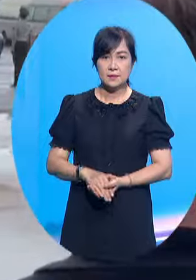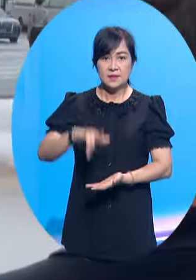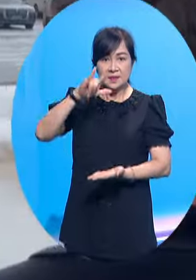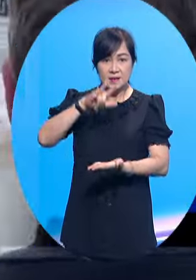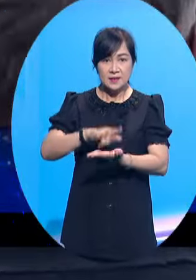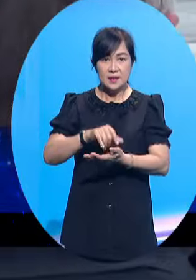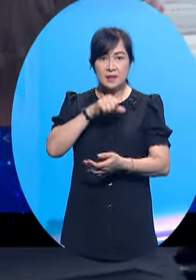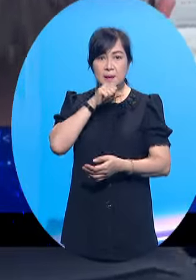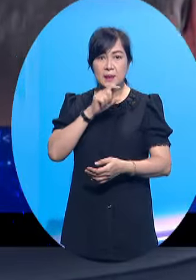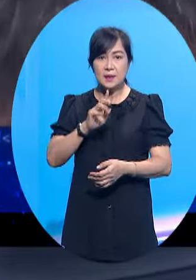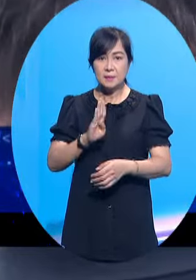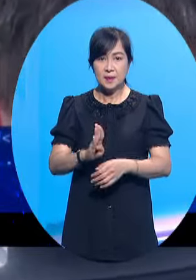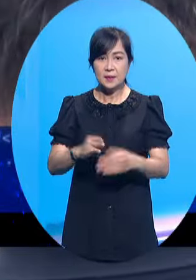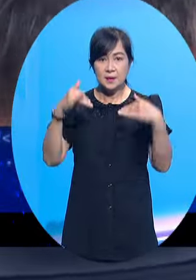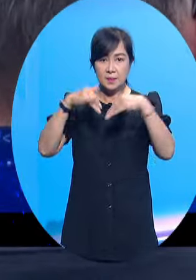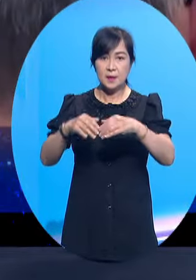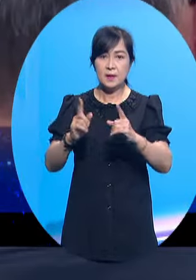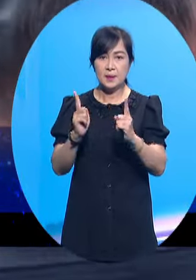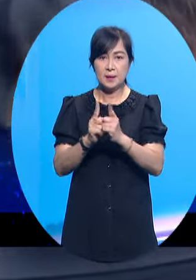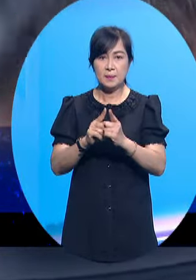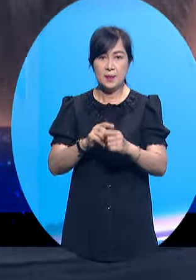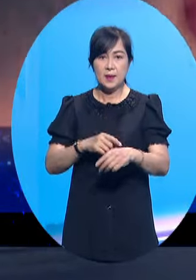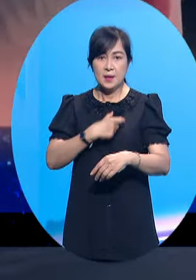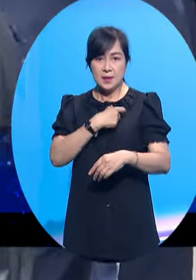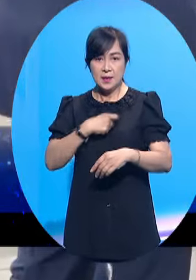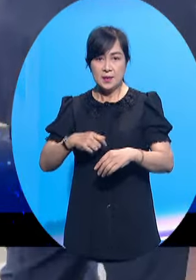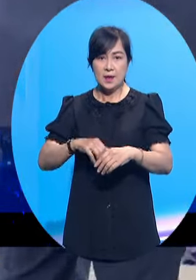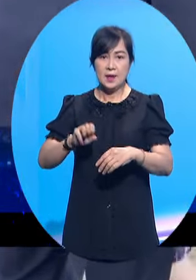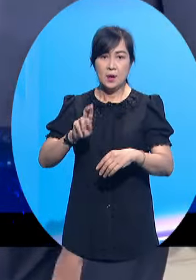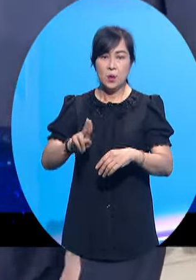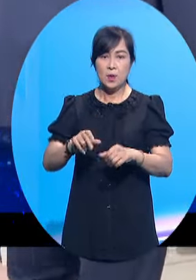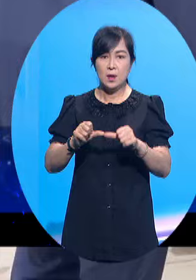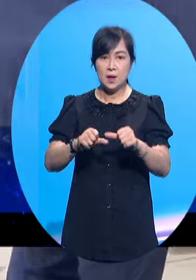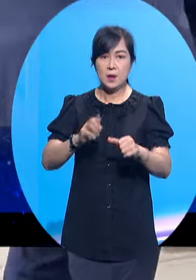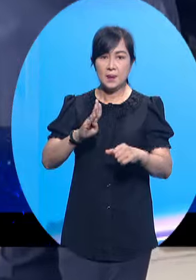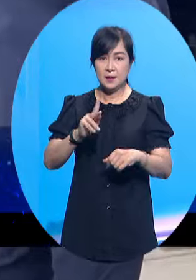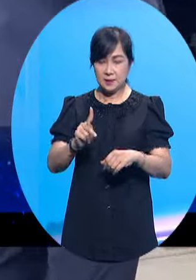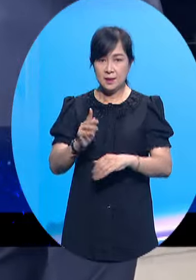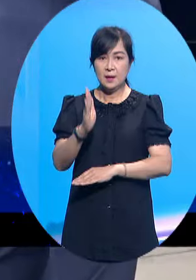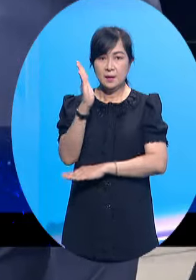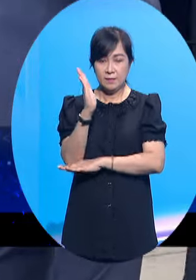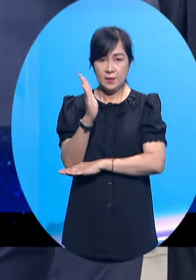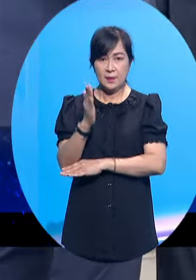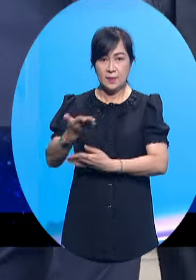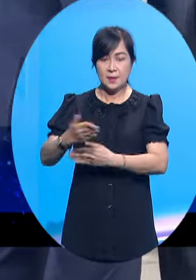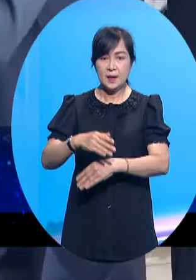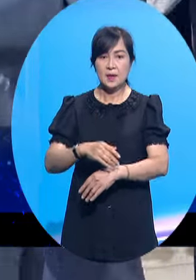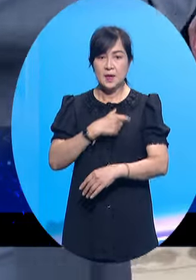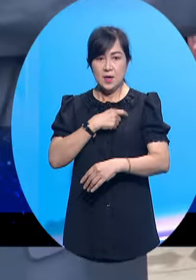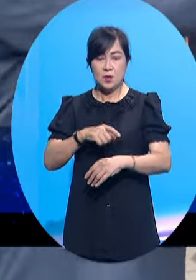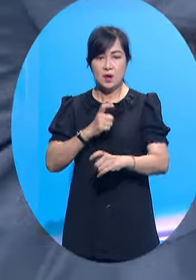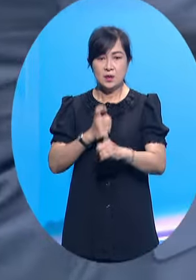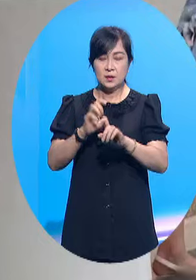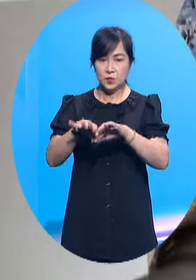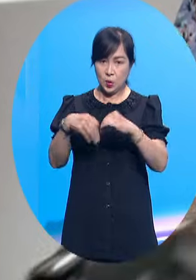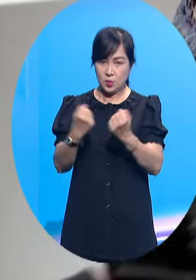Sau khi hạ cánh, ông Habeck đã tham dự cuộc gặp với các đại sứ Liên minh châu Âu EU tại Bắc Kinh. Phát biểu tại buổi chiêu đãi do Đại sứ quán Đức ở Bắc Kinh tổ